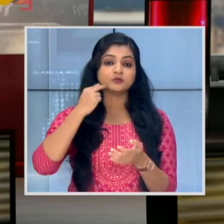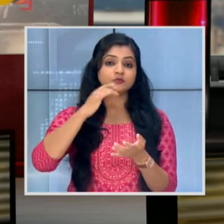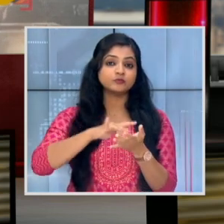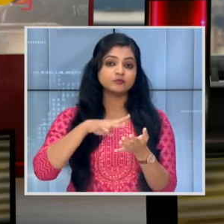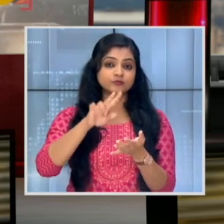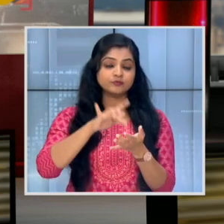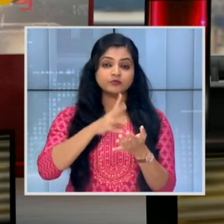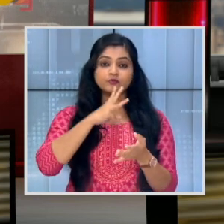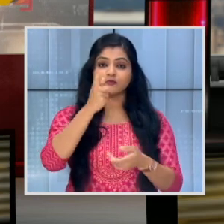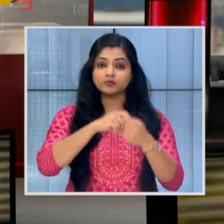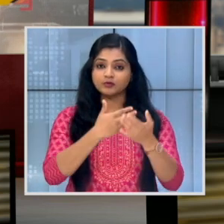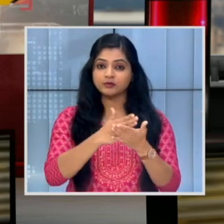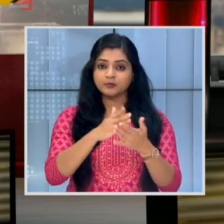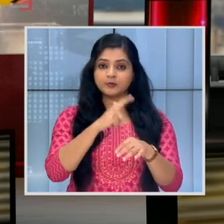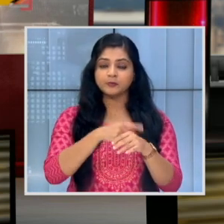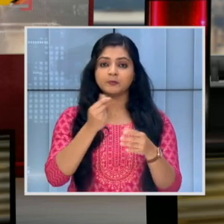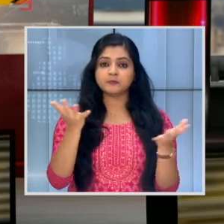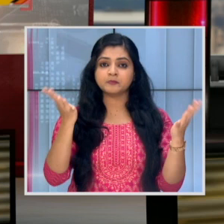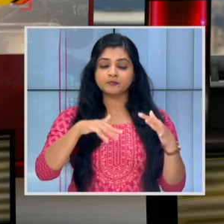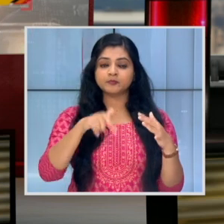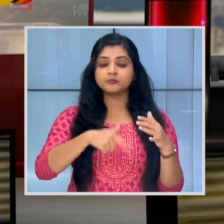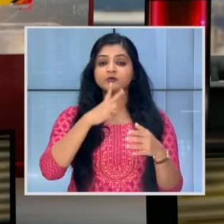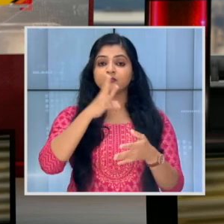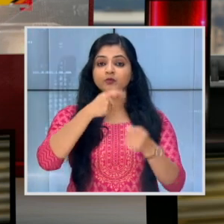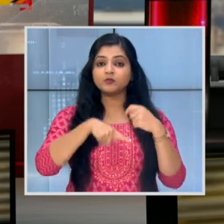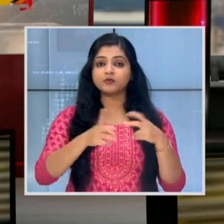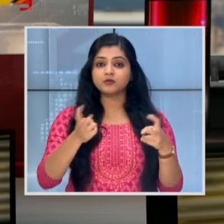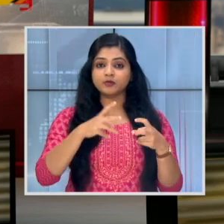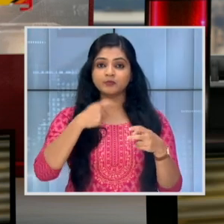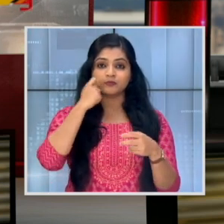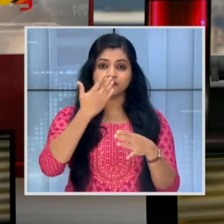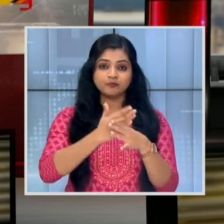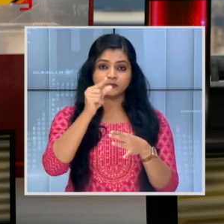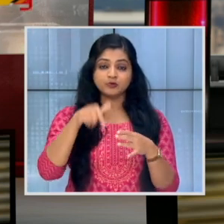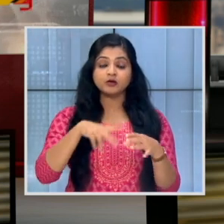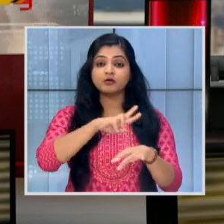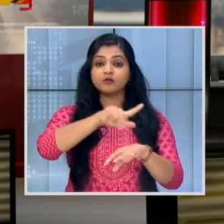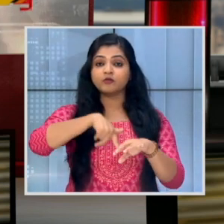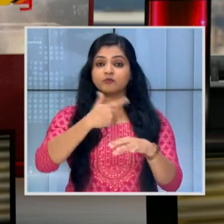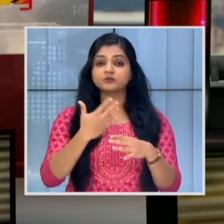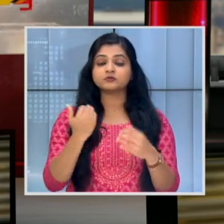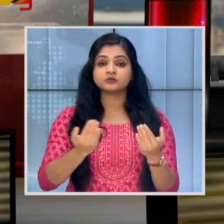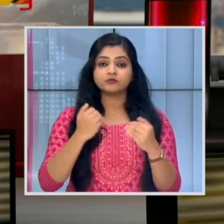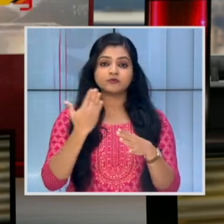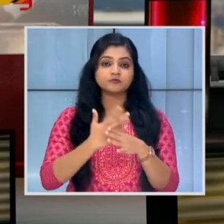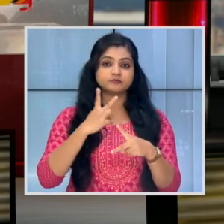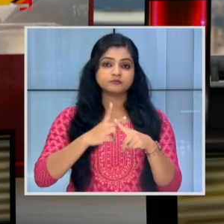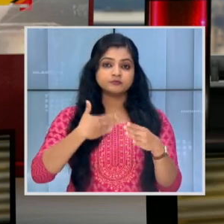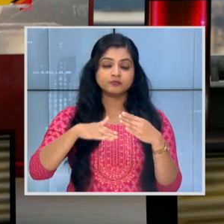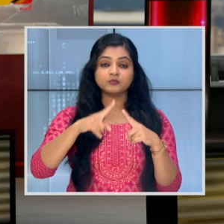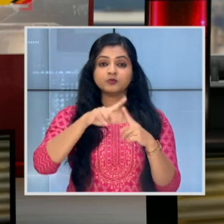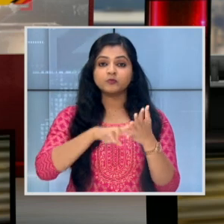തിരുവനന്തപുരം വിഴിഞ്ഞത്ത് കിണർ വൃത്തിയാക്കുന്നതിനിടെ മണ്ണിടിഞ്ഞ് കിണറിനുള്ളിൽ അകപ്പെട്ട തൊഴിലാളിയെ രക്ഷിക്കാനുള്ള ശ്രമം 8 മണിക്കൂർ പിന്നിട്ടു. തമിഴ്നാട് സ്വദേശി